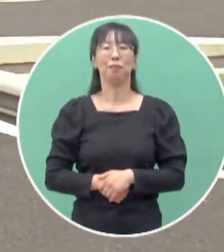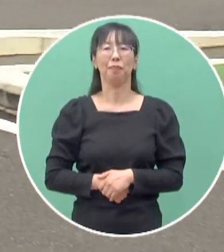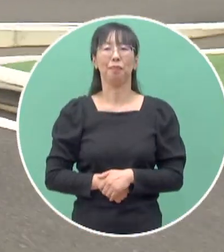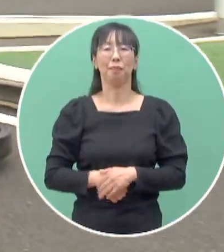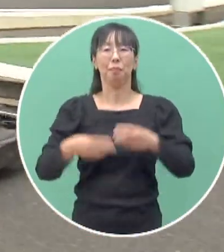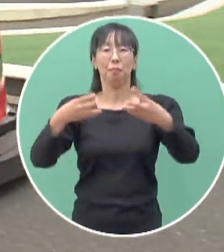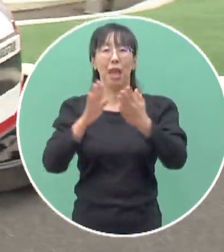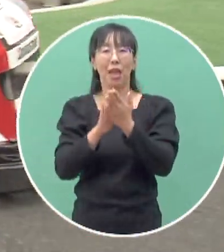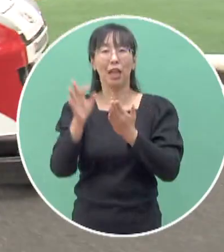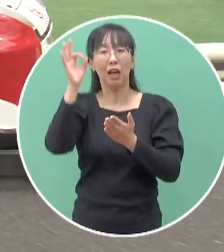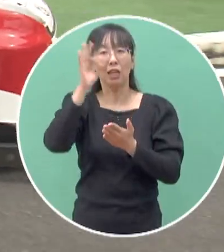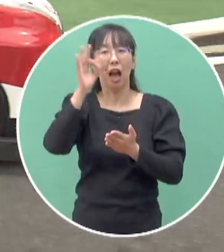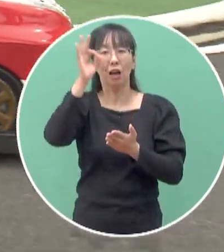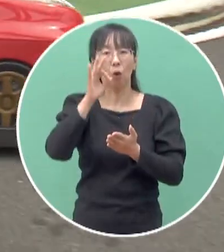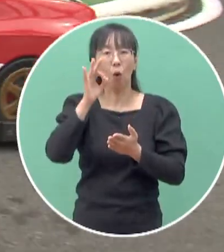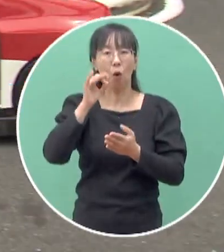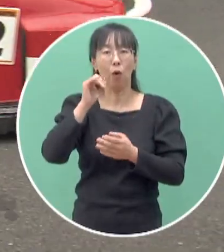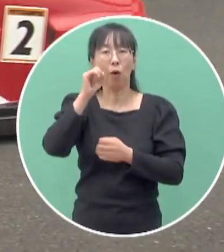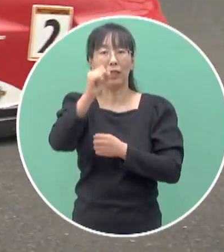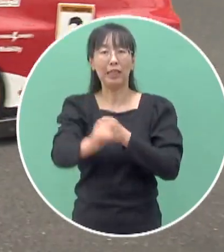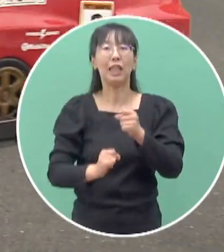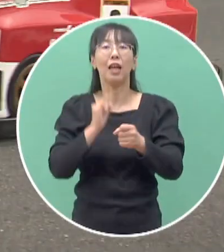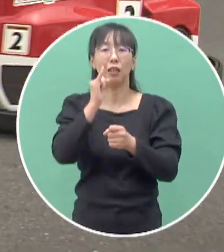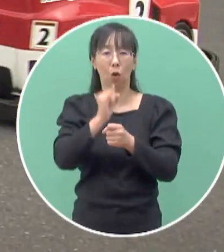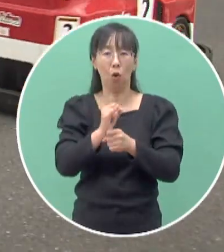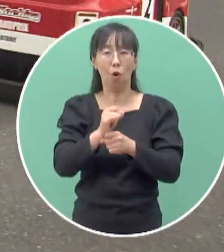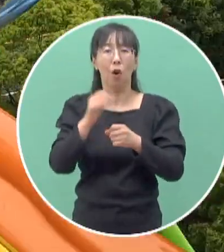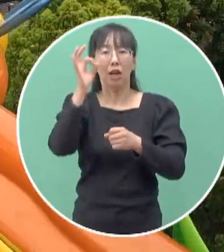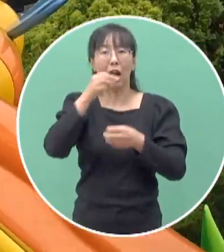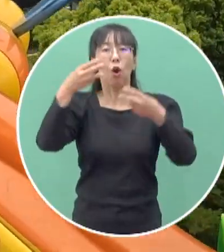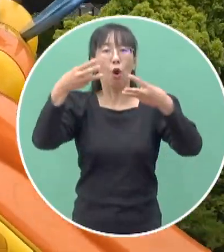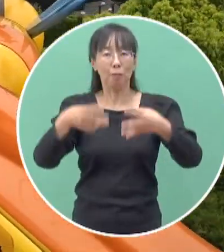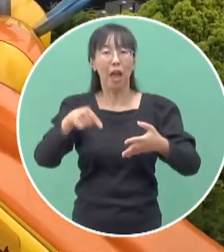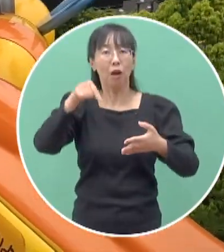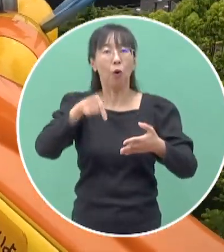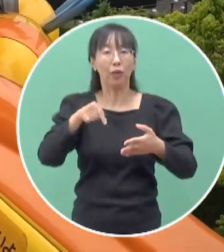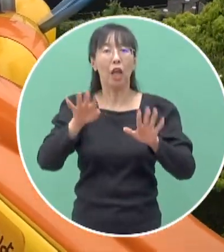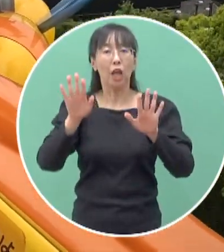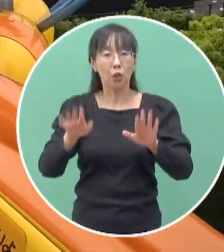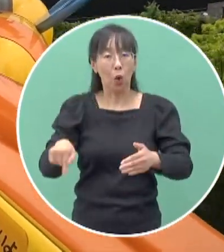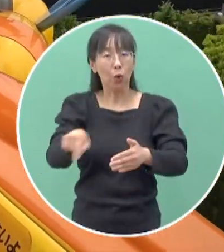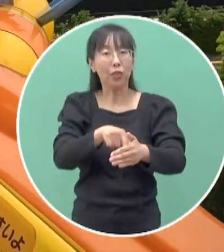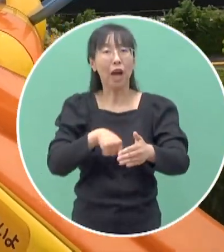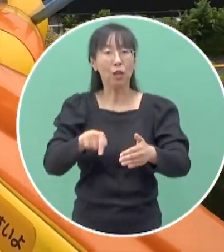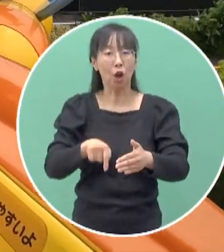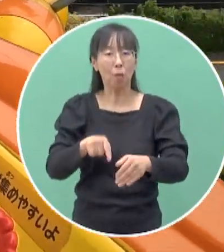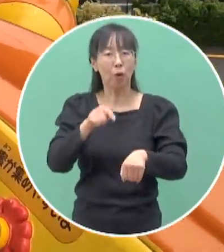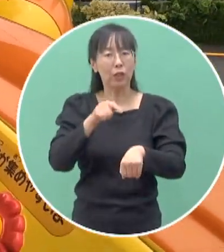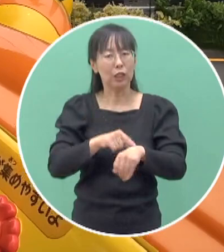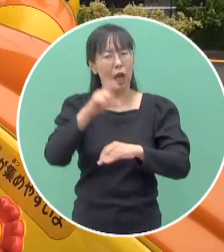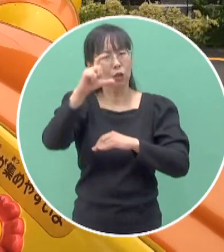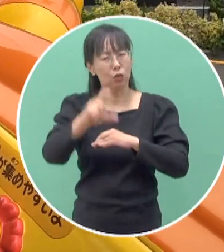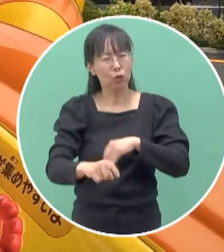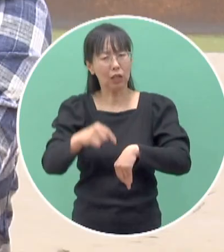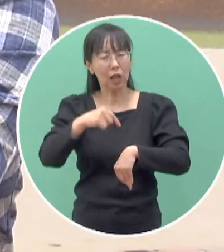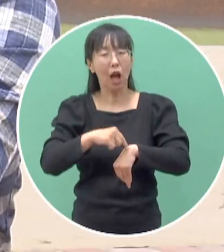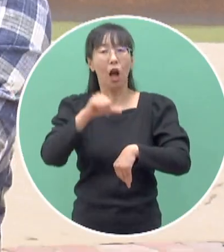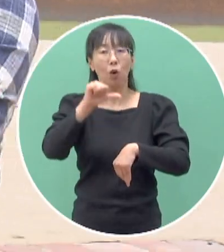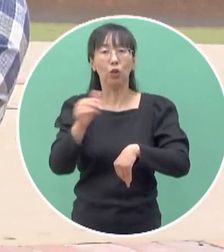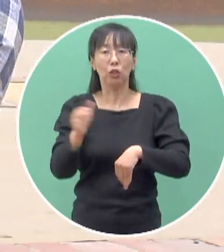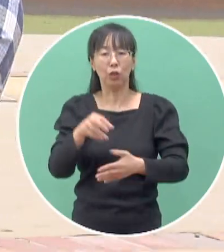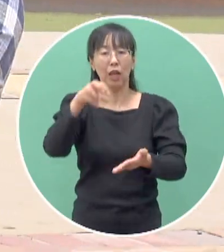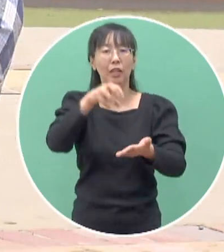三重県の観光情報サイト観光三重に今日放送の三重推しもこの後午後5時頃から掲載されます